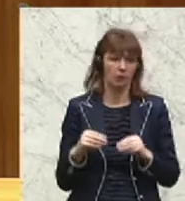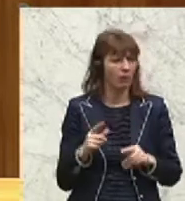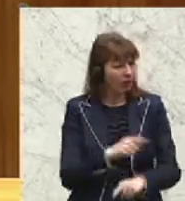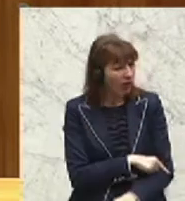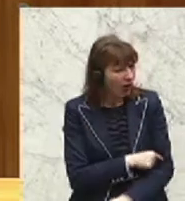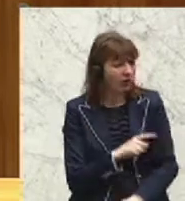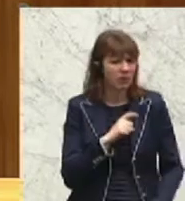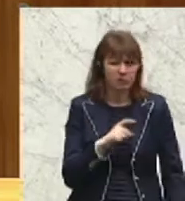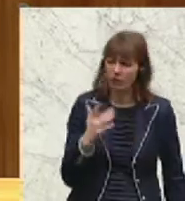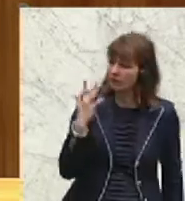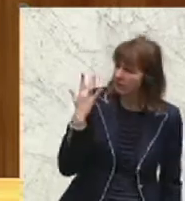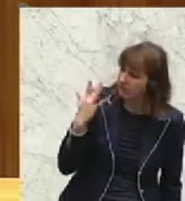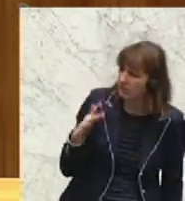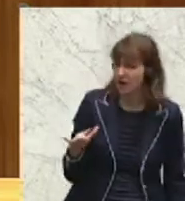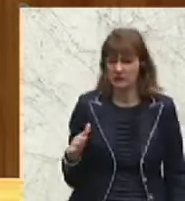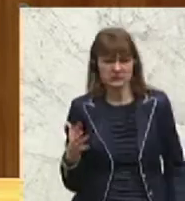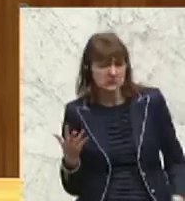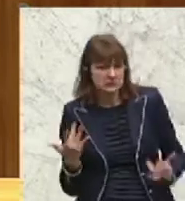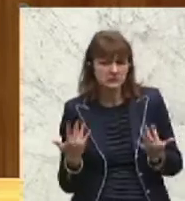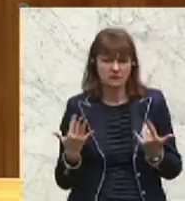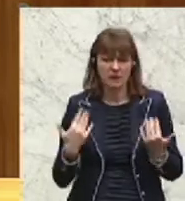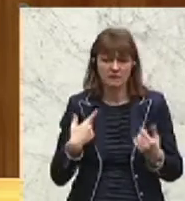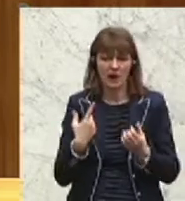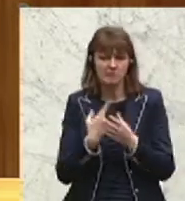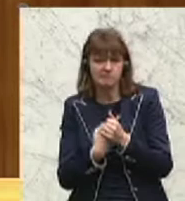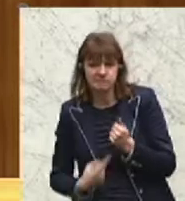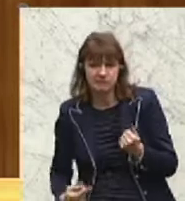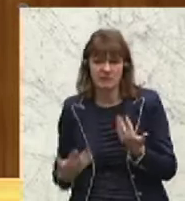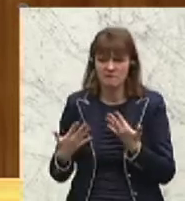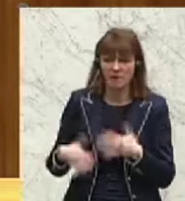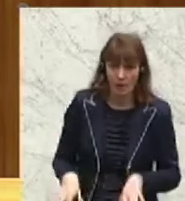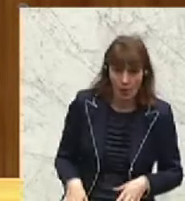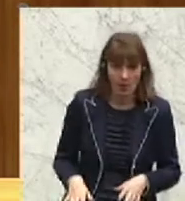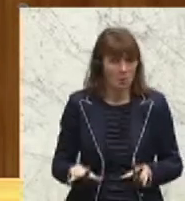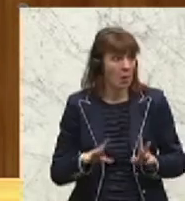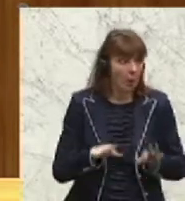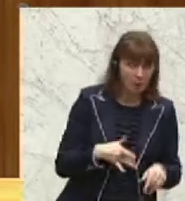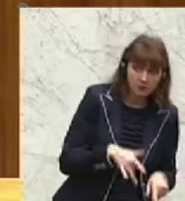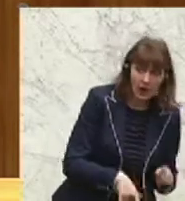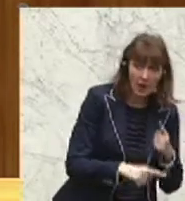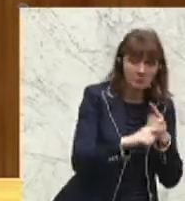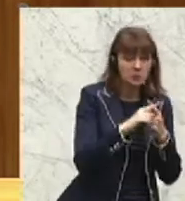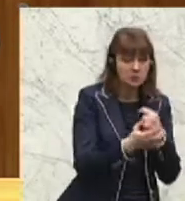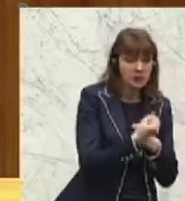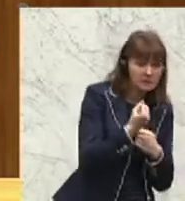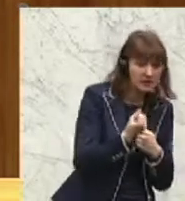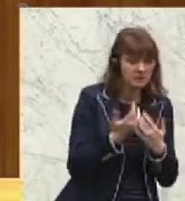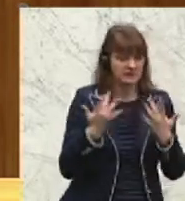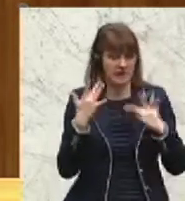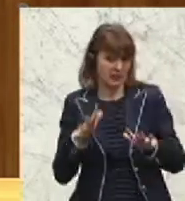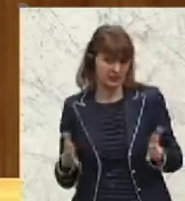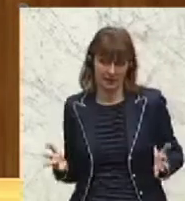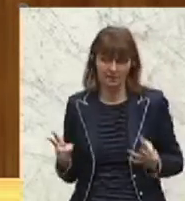nicht, wie viel überhaupt verloren gegangen ist. Ist es vielleicht überhaupt ein Gewinn? Und bis heute weiß man es immer noch nicht ganz genau, weil das das Wesen